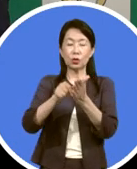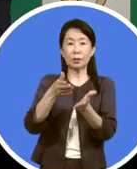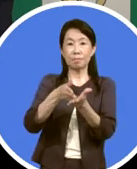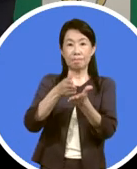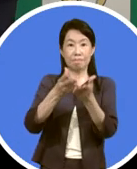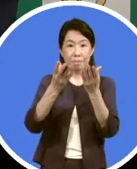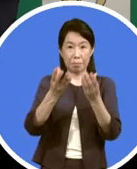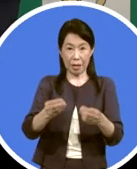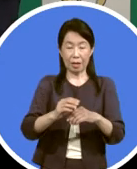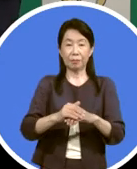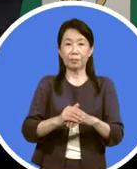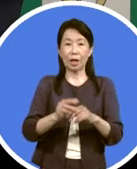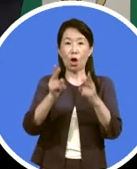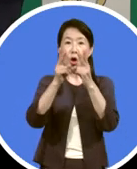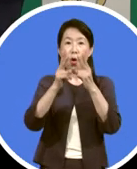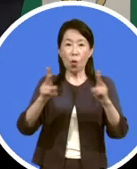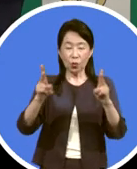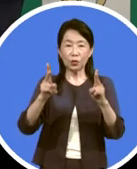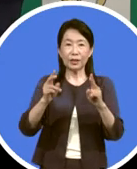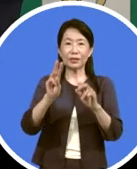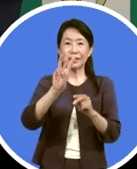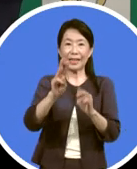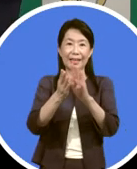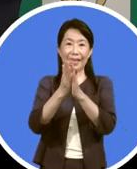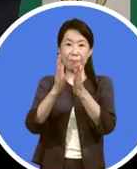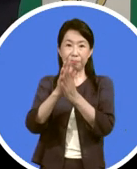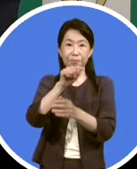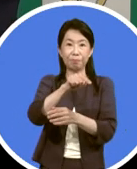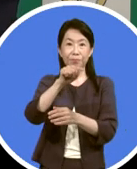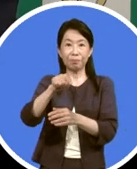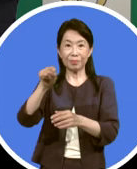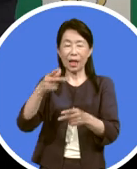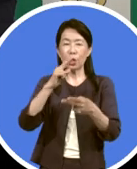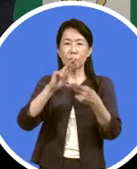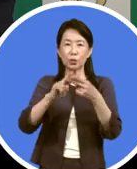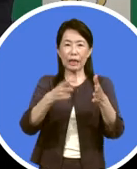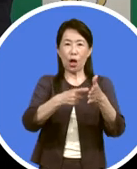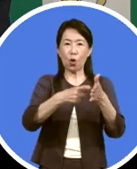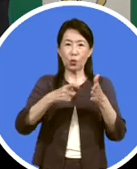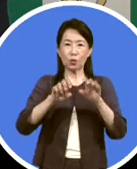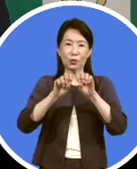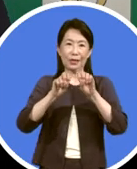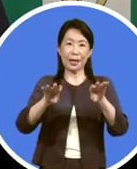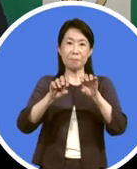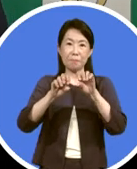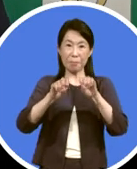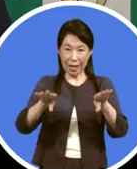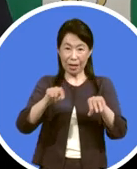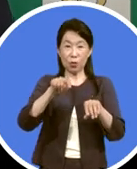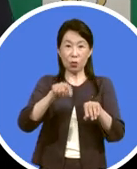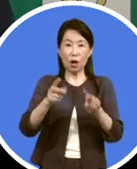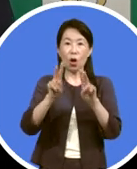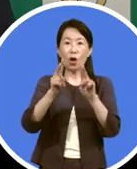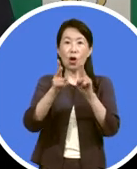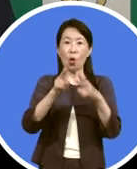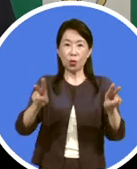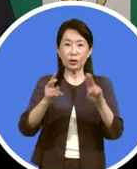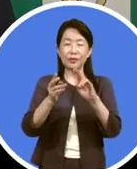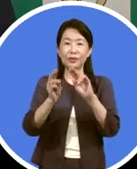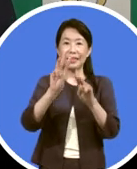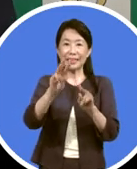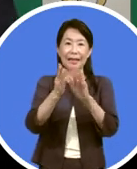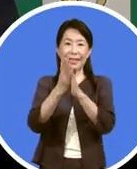せていただきました北陸三県で福井でお得キャンペーンというのを北北陸3県から